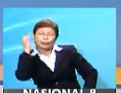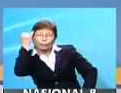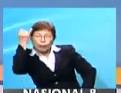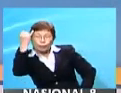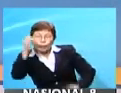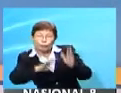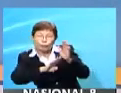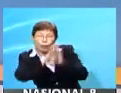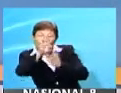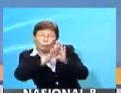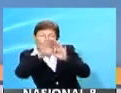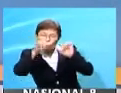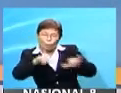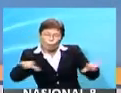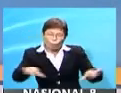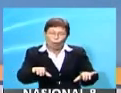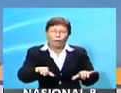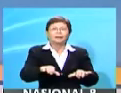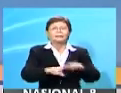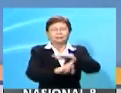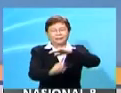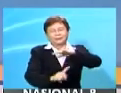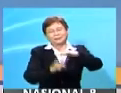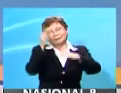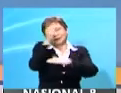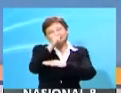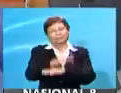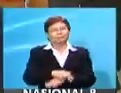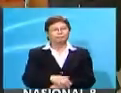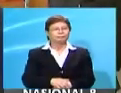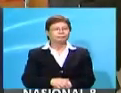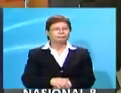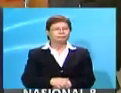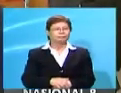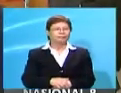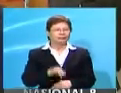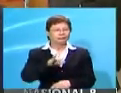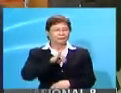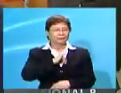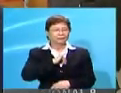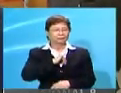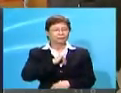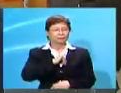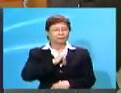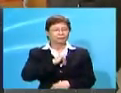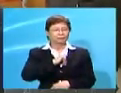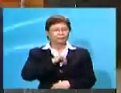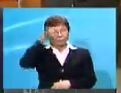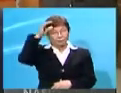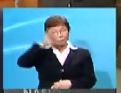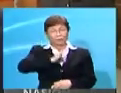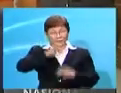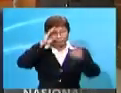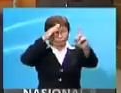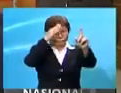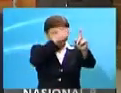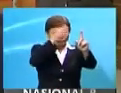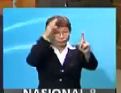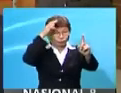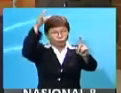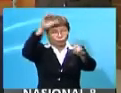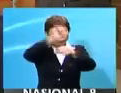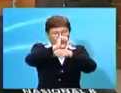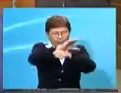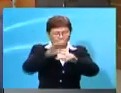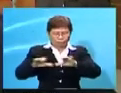membina melaksanakan-asar kerajanorang yang bereg kep pasukan dan apa